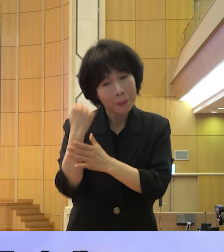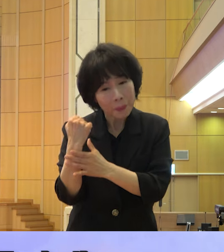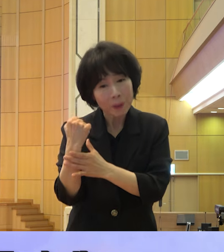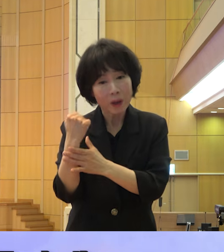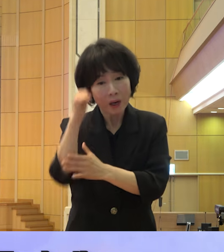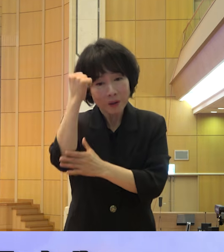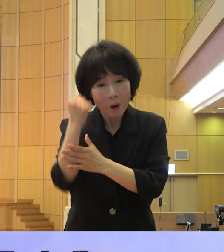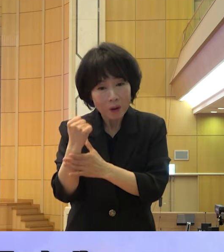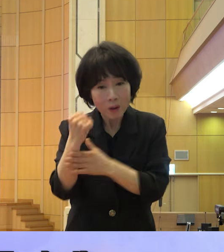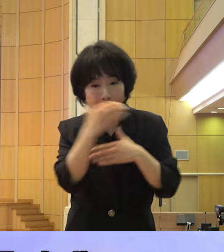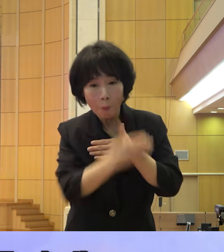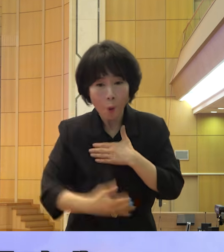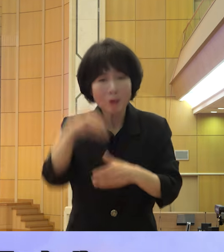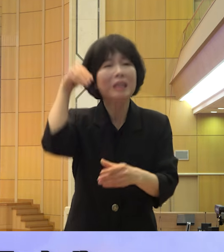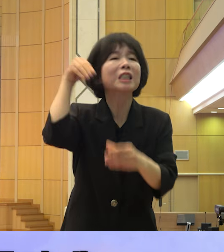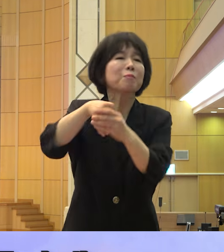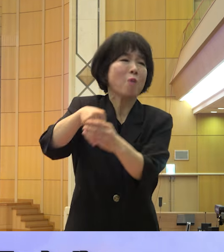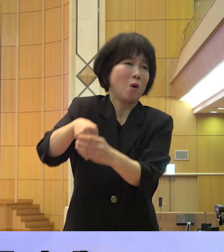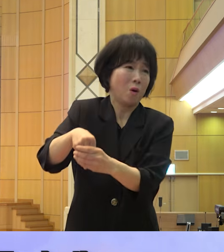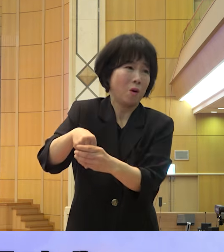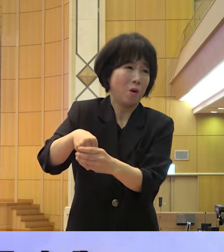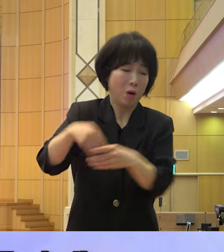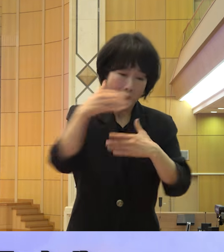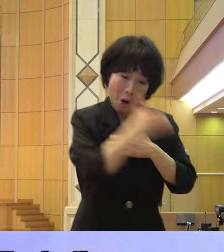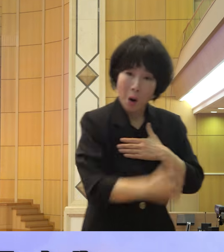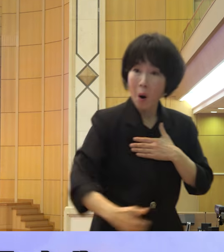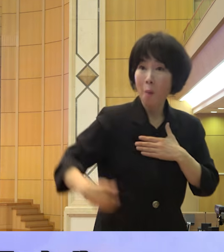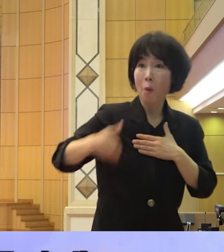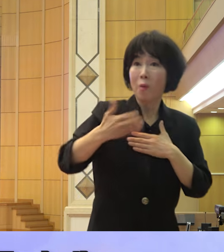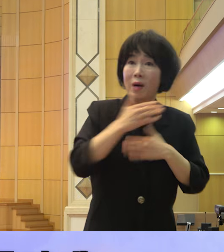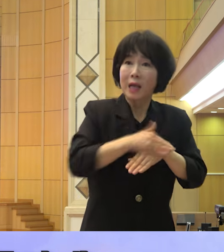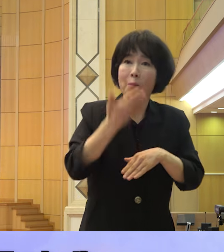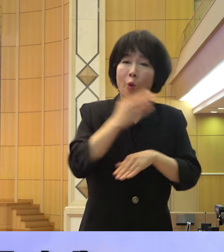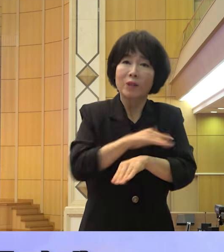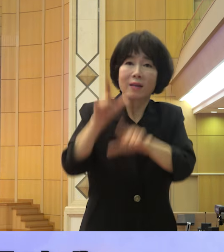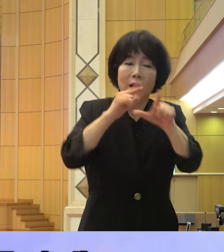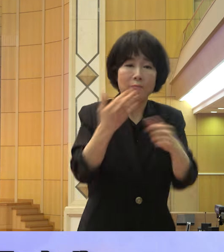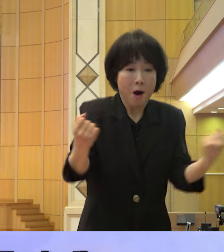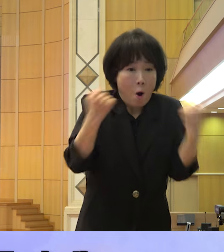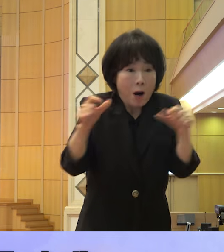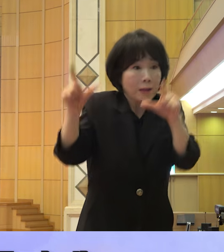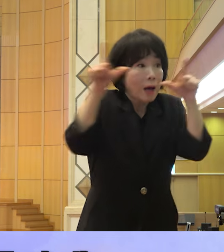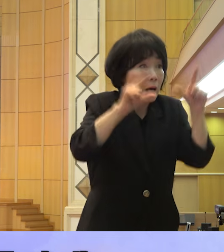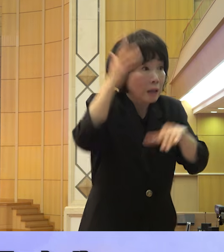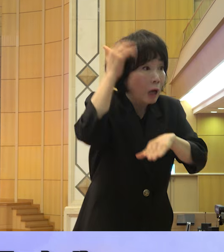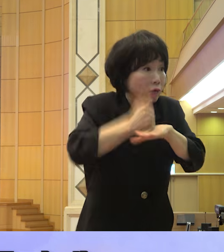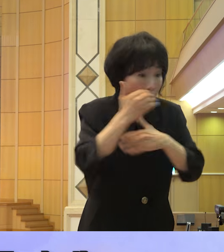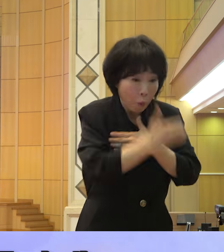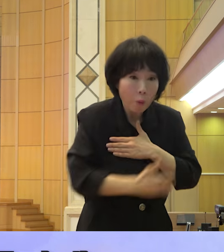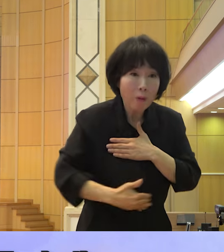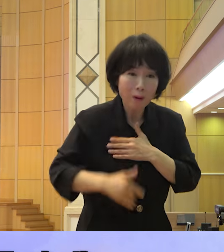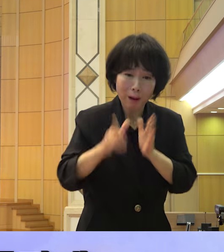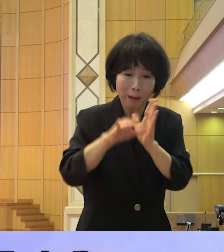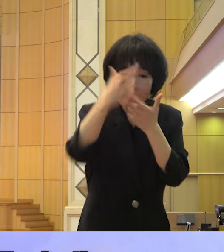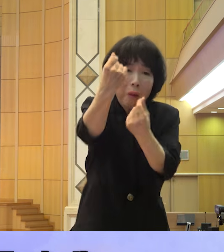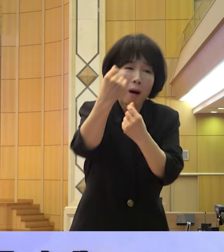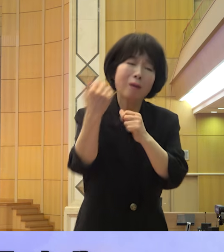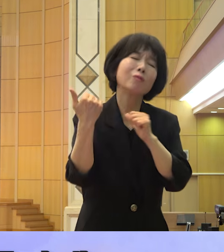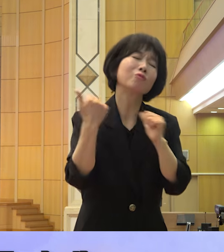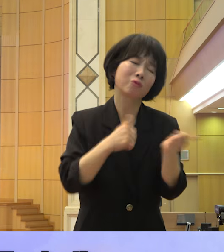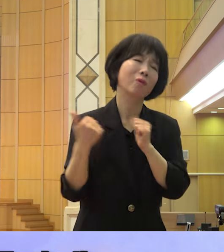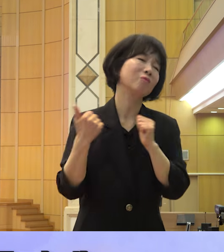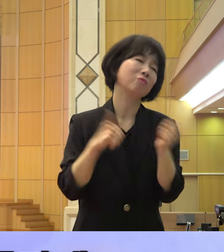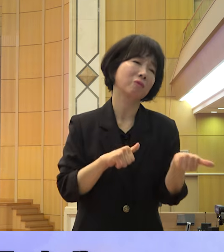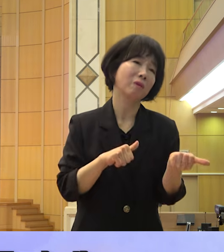믿고 육체는 아무리 잘 먹고 잘 살고 건강하게 살다가 죽어도 역시 죽으면 그냥